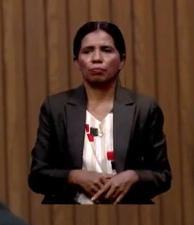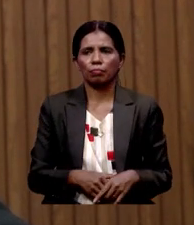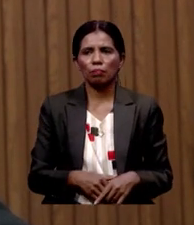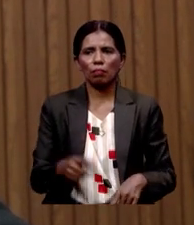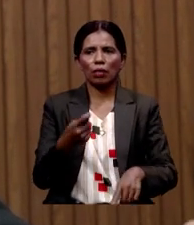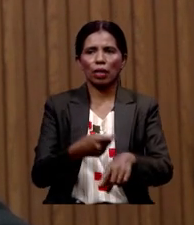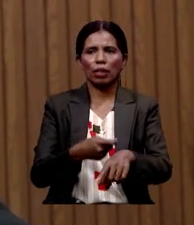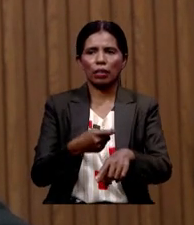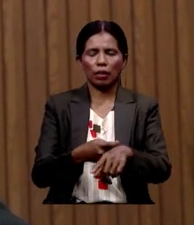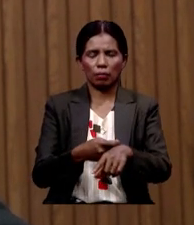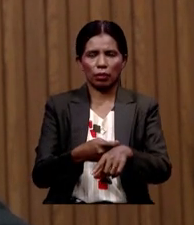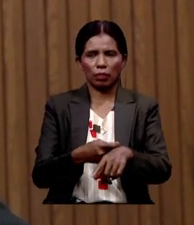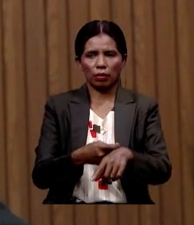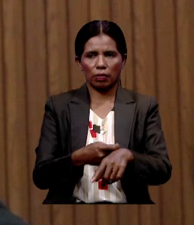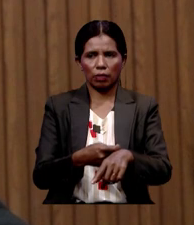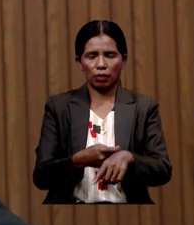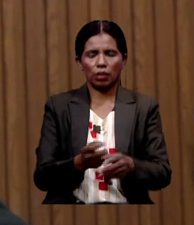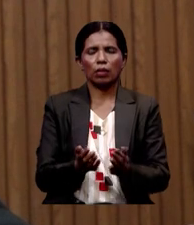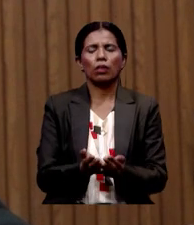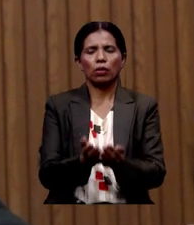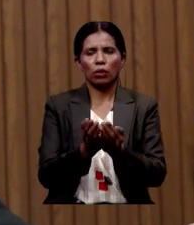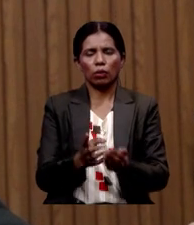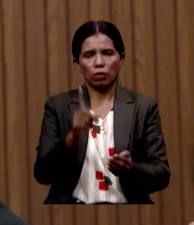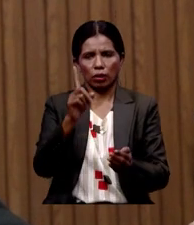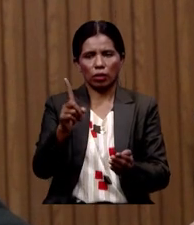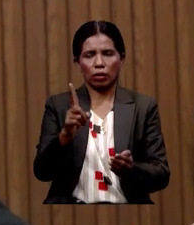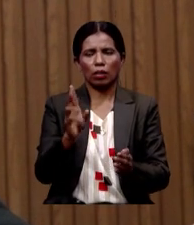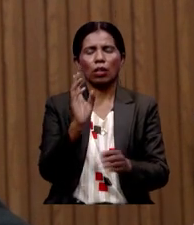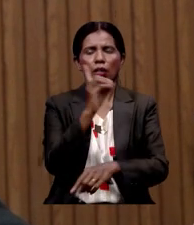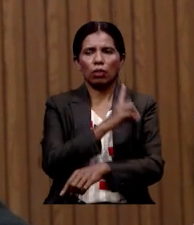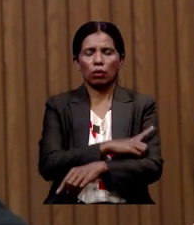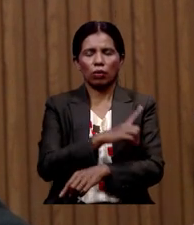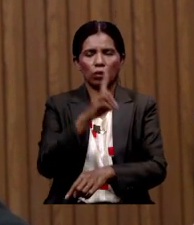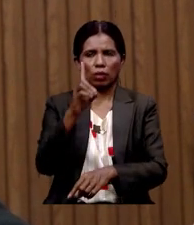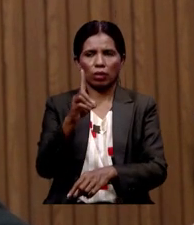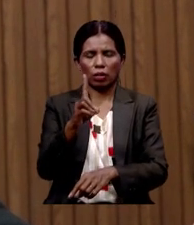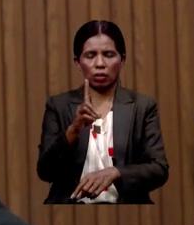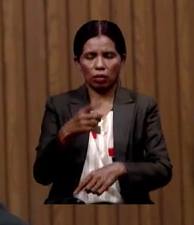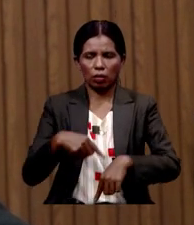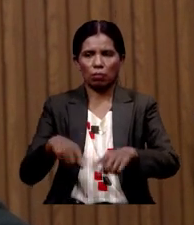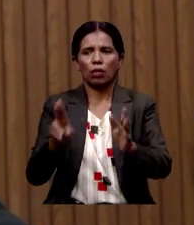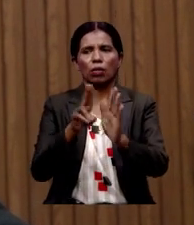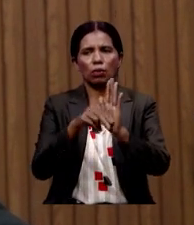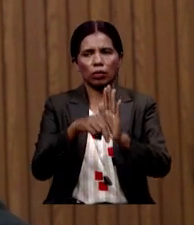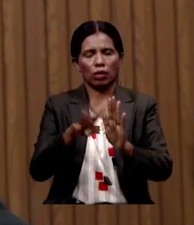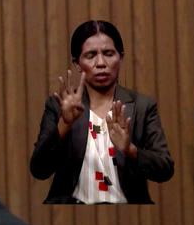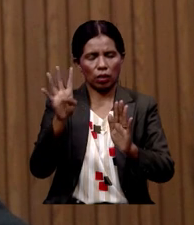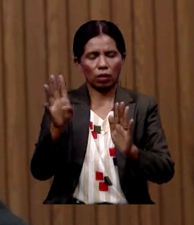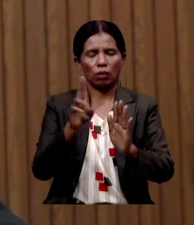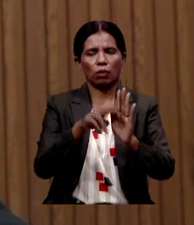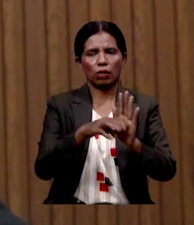tempo ne mose minus roida kada loronida nia operasaun dalaida oras hat to oras